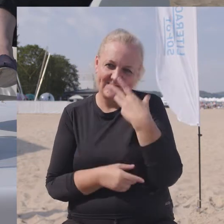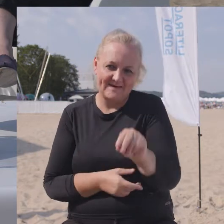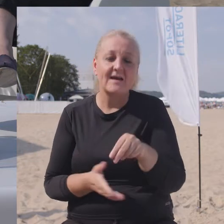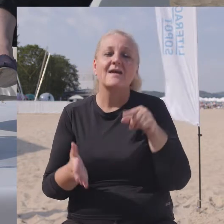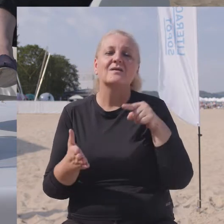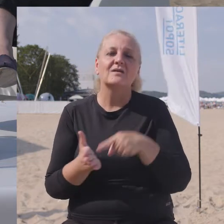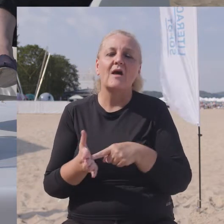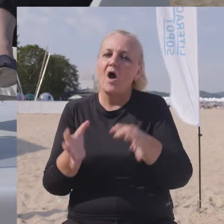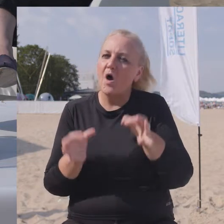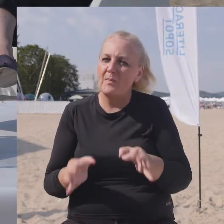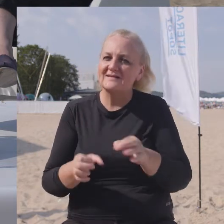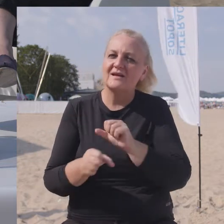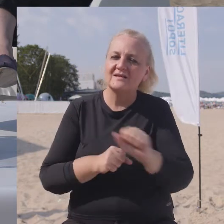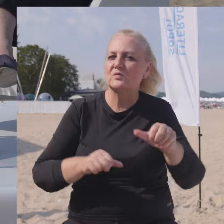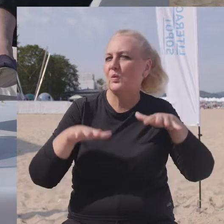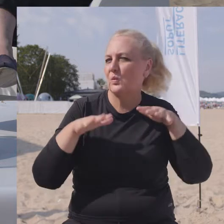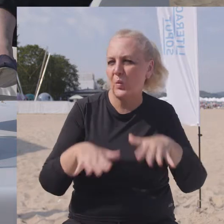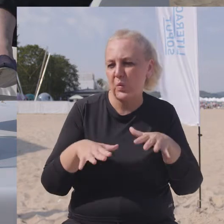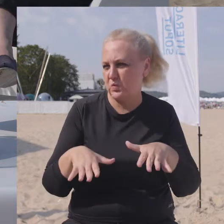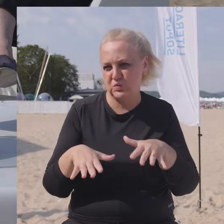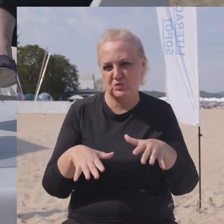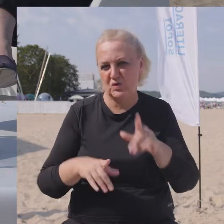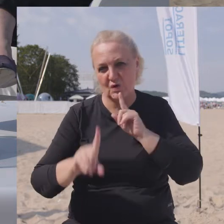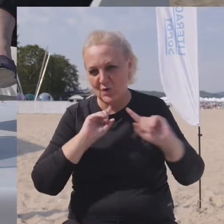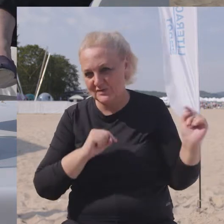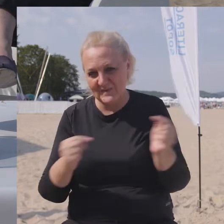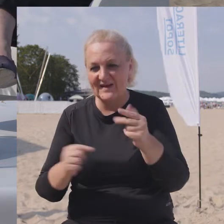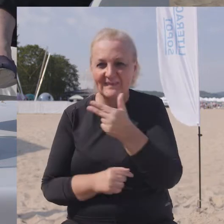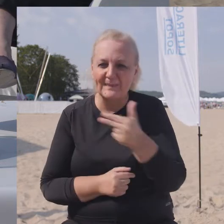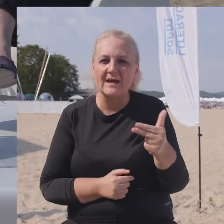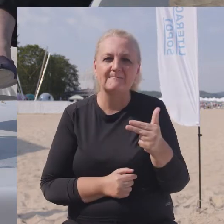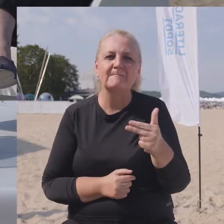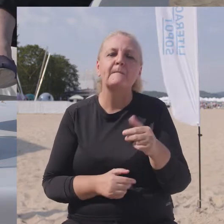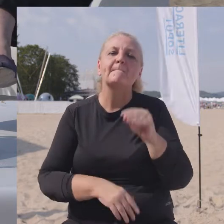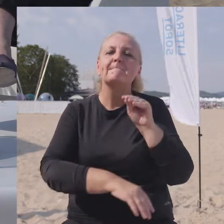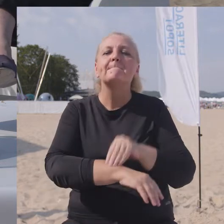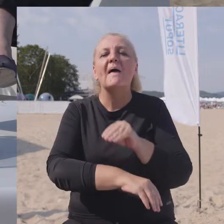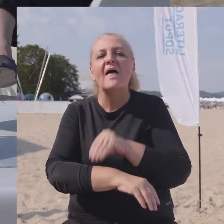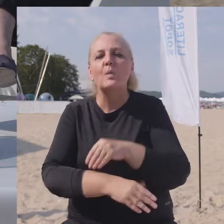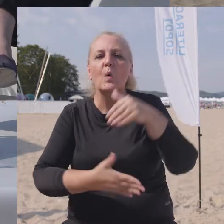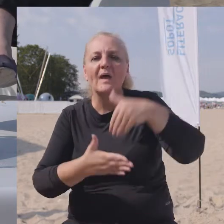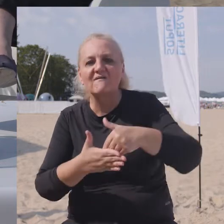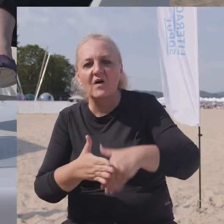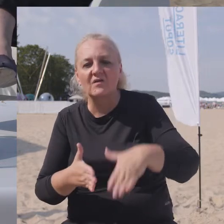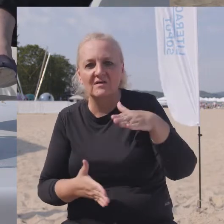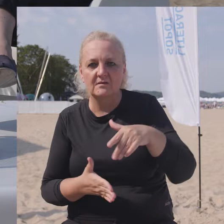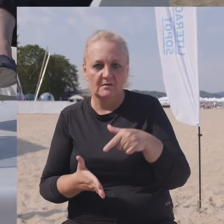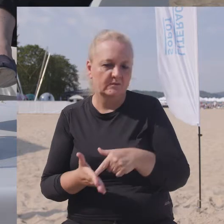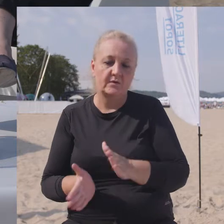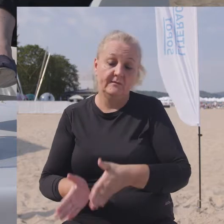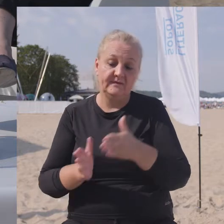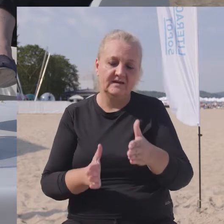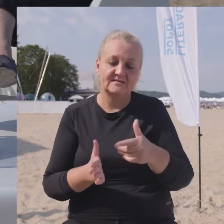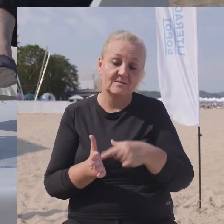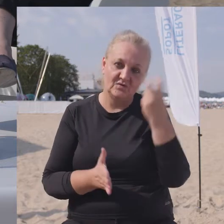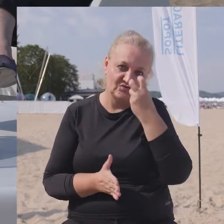obecnie jest wiele dyskusji dotyczących tak zwanych metod wychowawczych, co jest w ogóle też